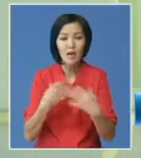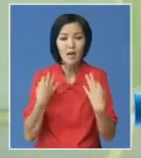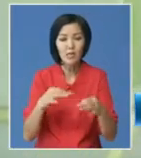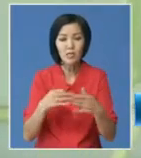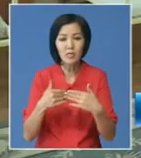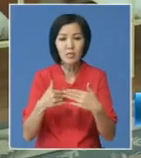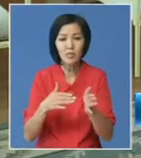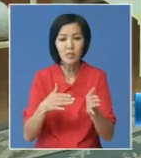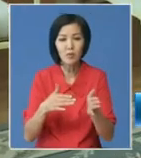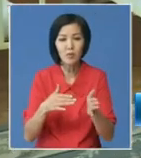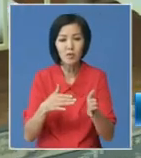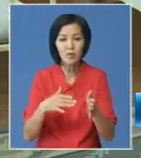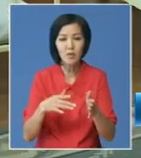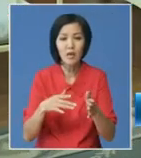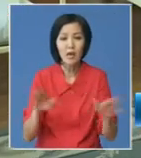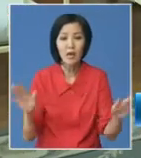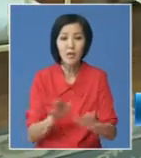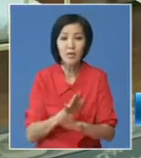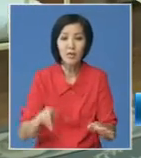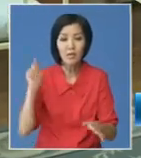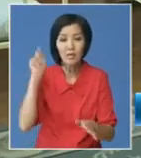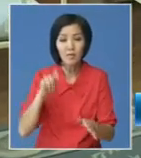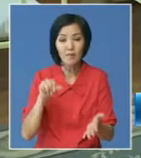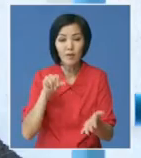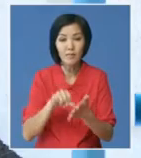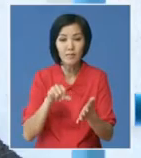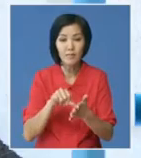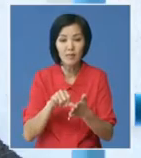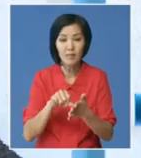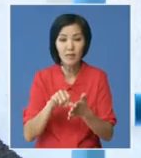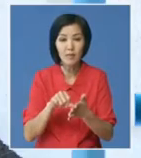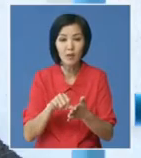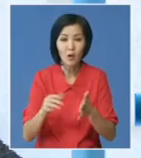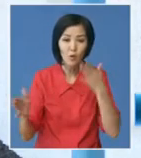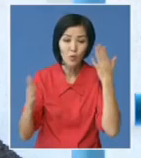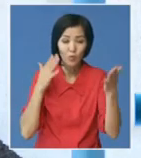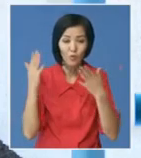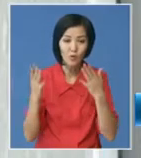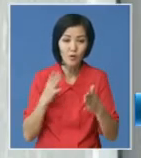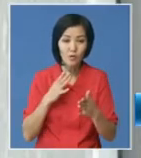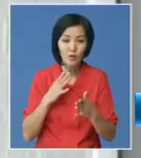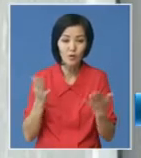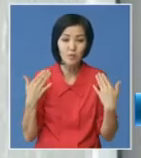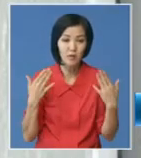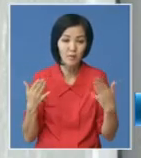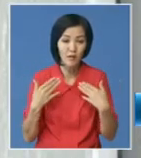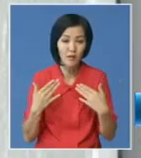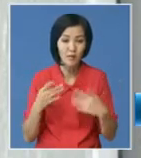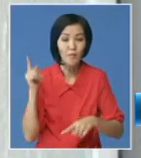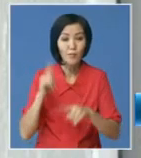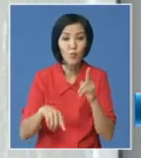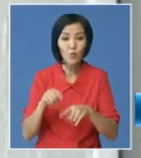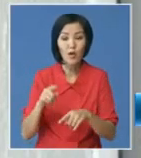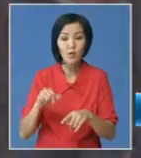өнер жұлдыздары концерт қойып кетеді. Ондай кезде жазасын өтеп жатқандардың көңіл күйлері бір көтеріледі. Туған туысқандар іздеп келгенде